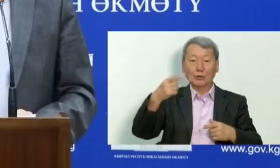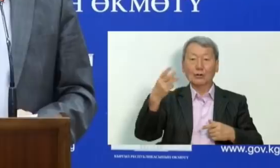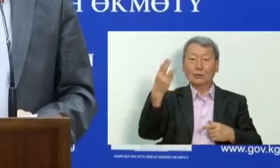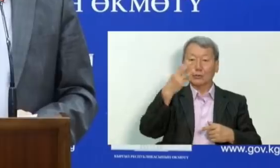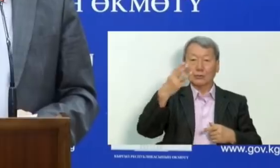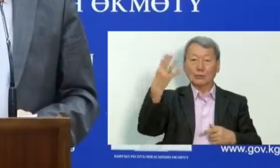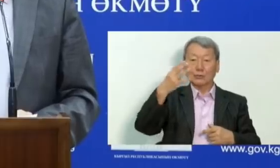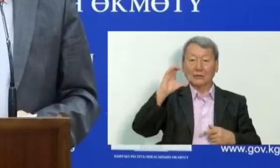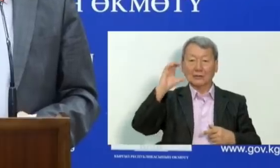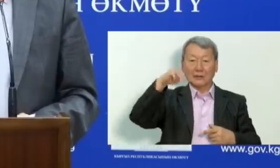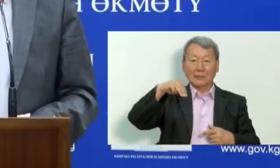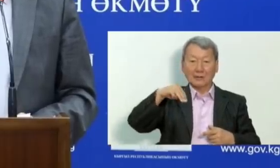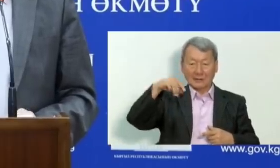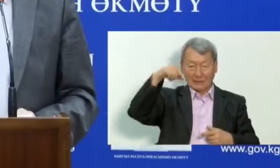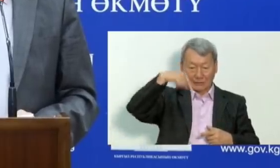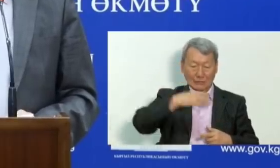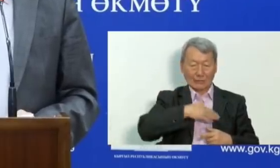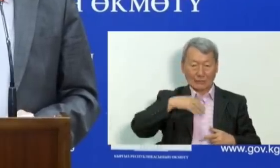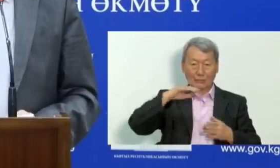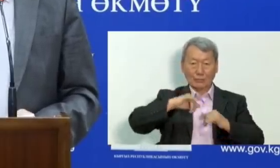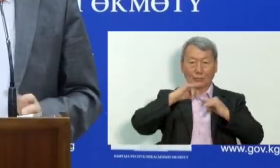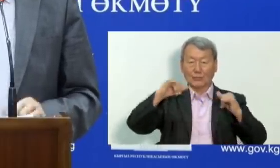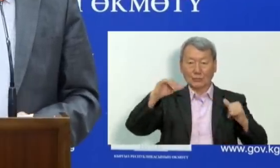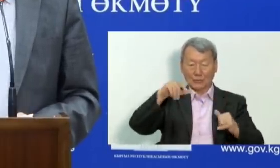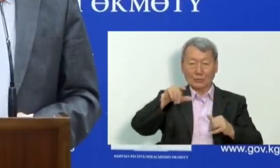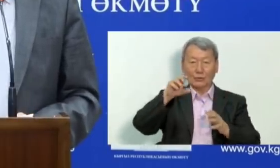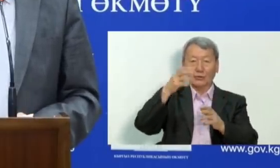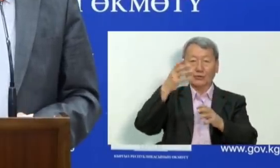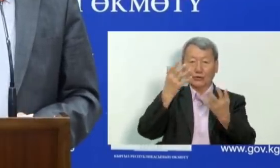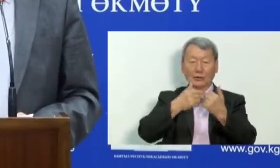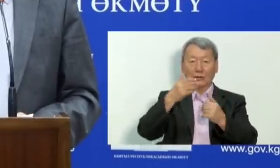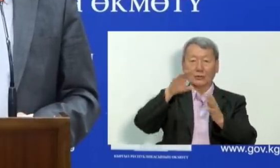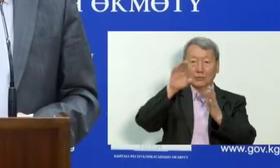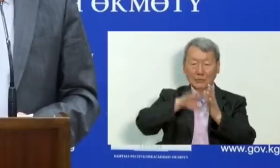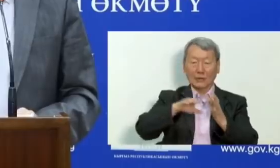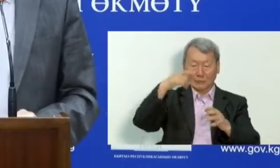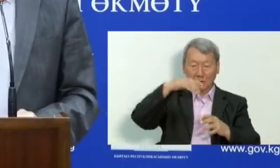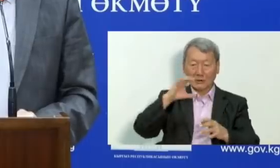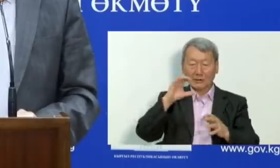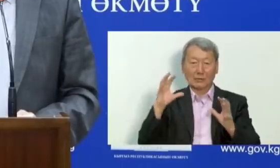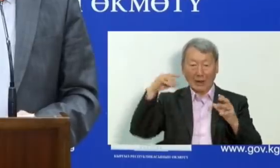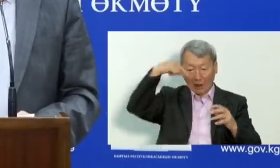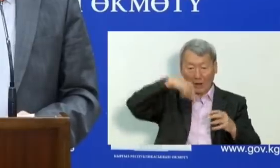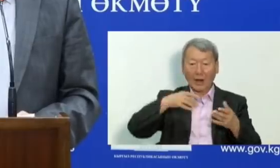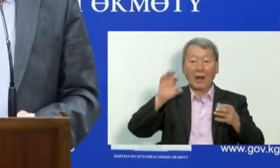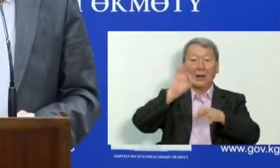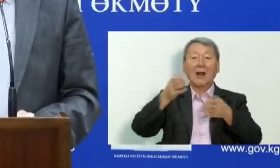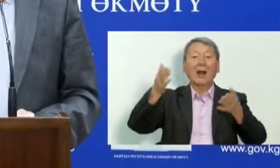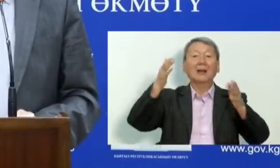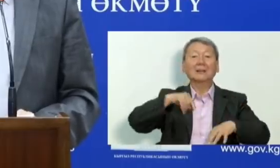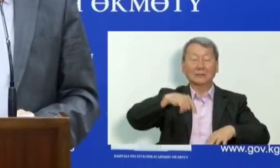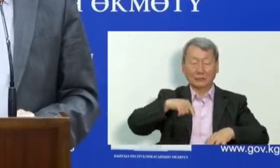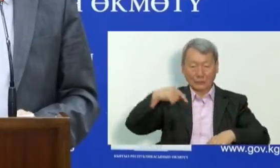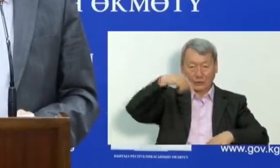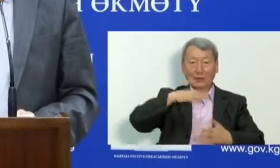3-4 степенге барып, мындан тышкары ошол ар кандай синдромдор кошулуп калган, ОРДС, ДВС